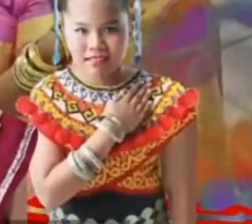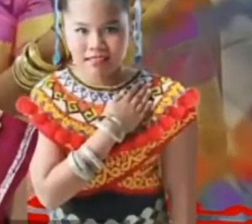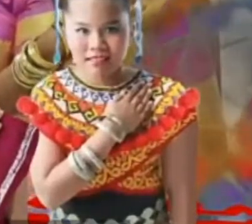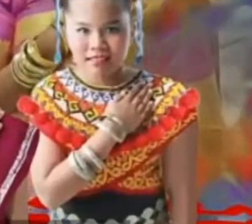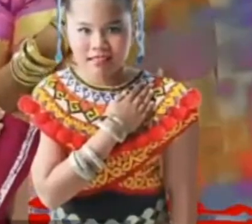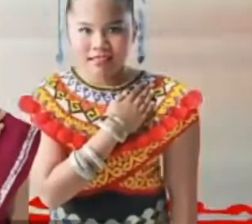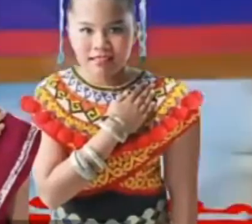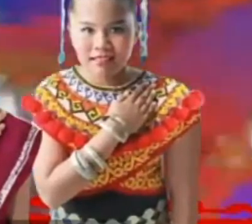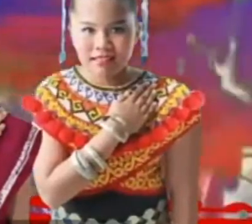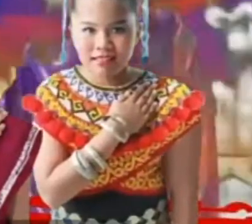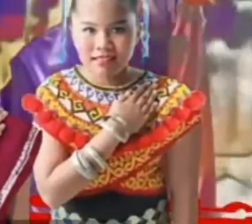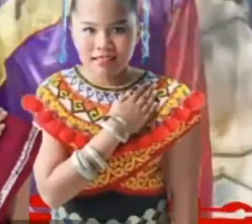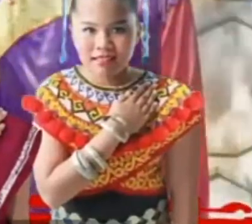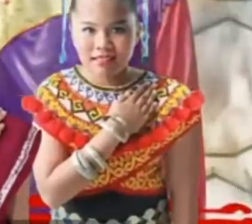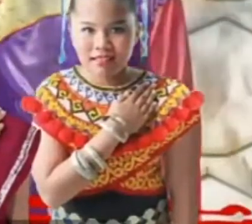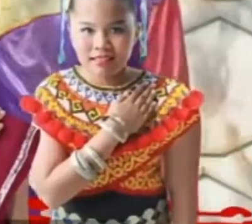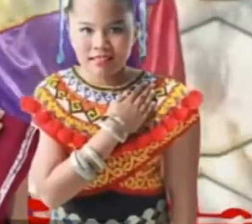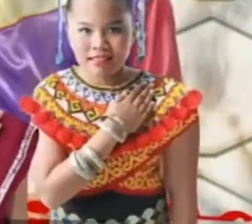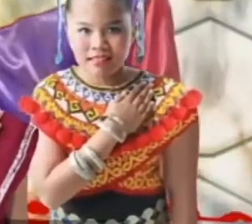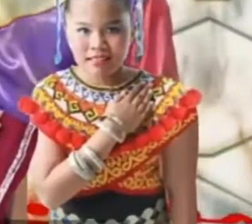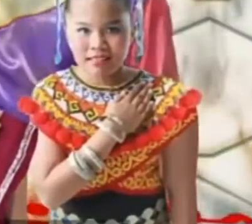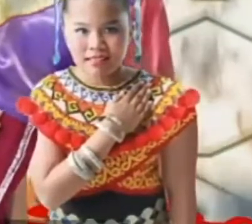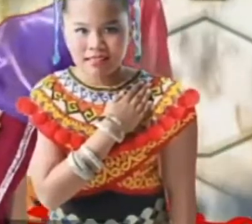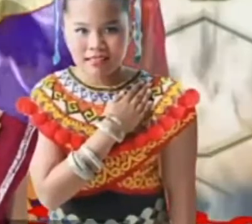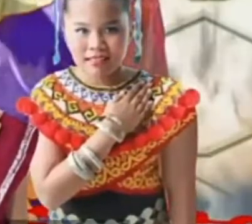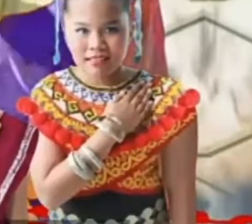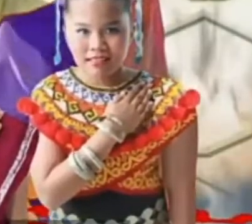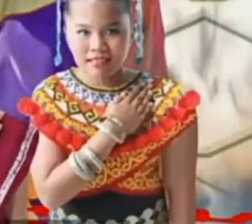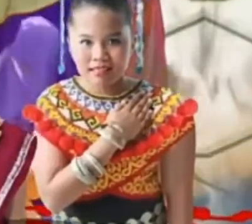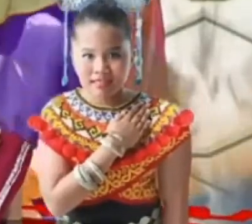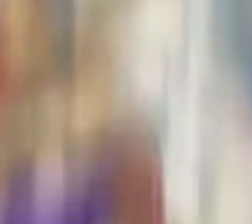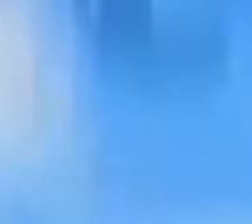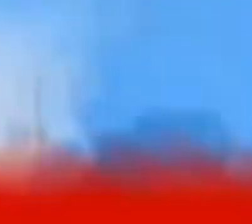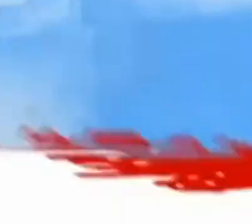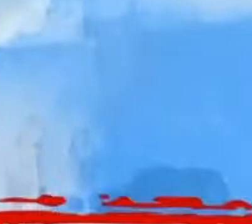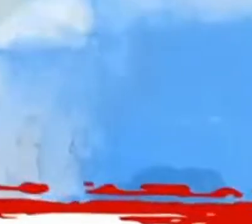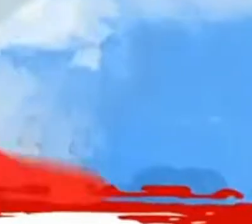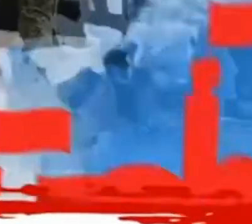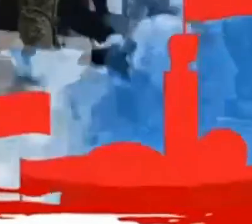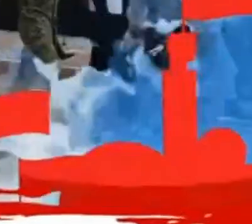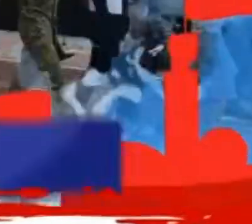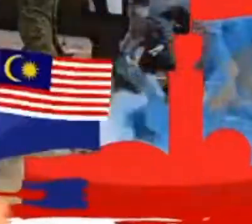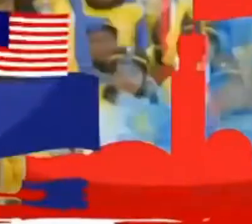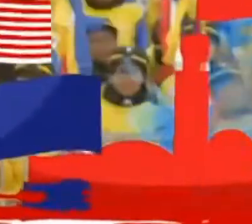Mencapai perpaduan yang lebih erat dalam kalangan seluruh masyarakat.